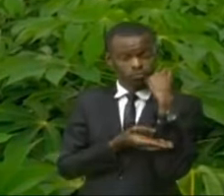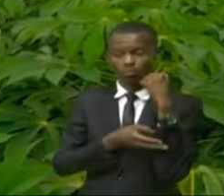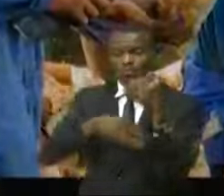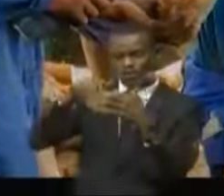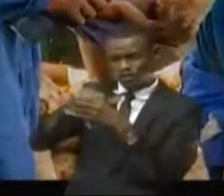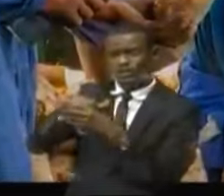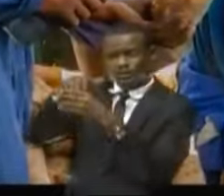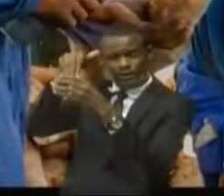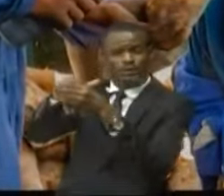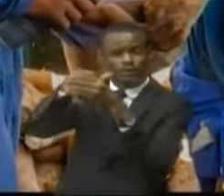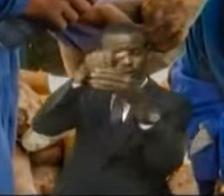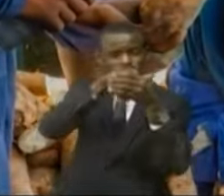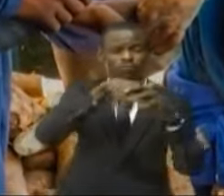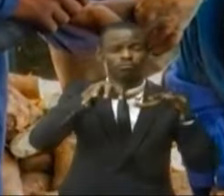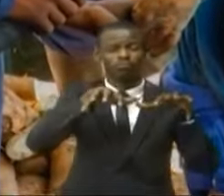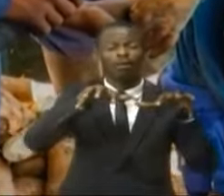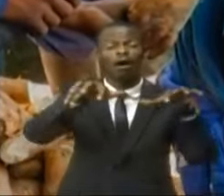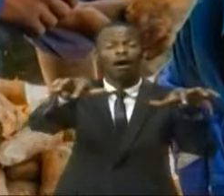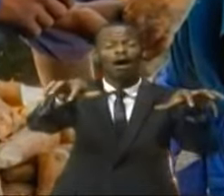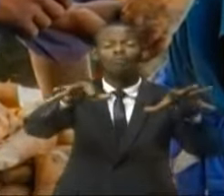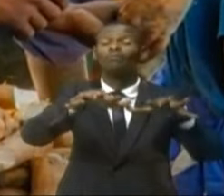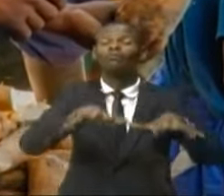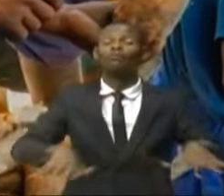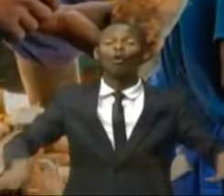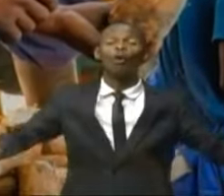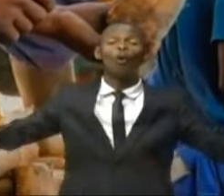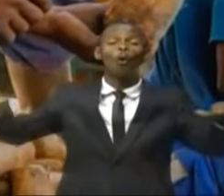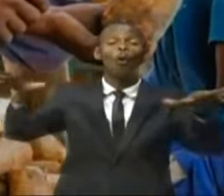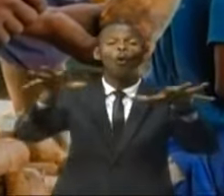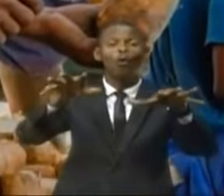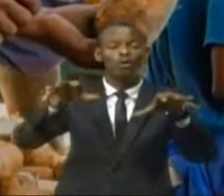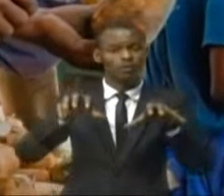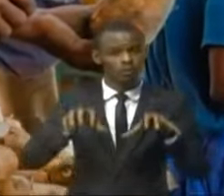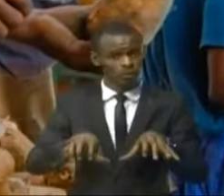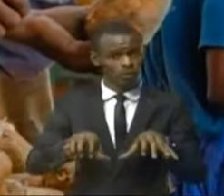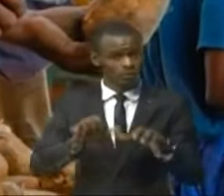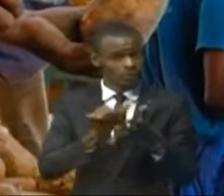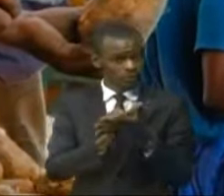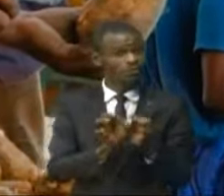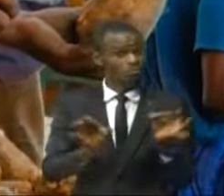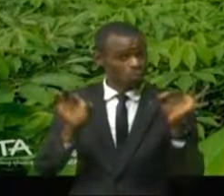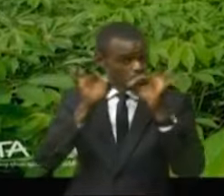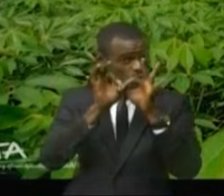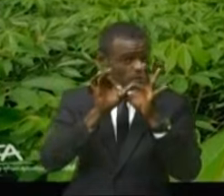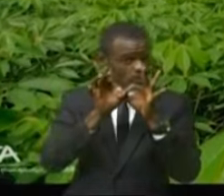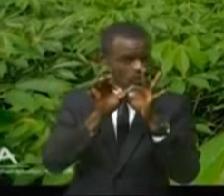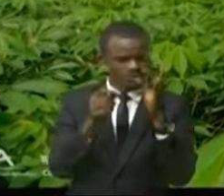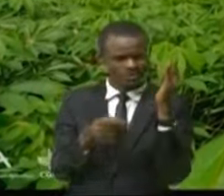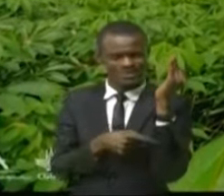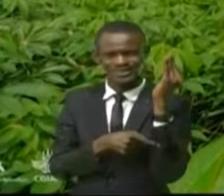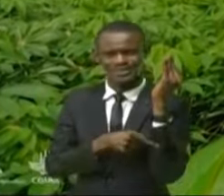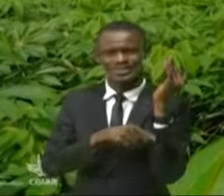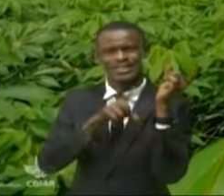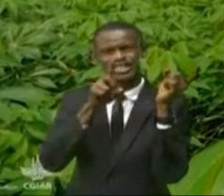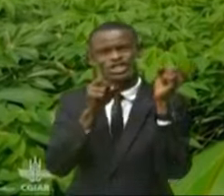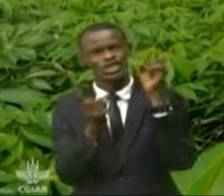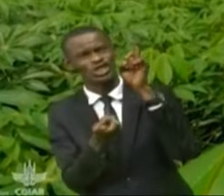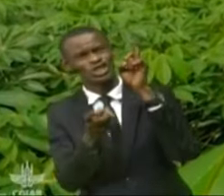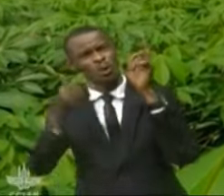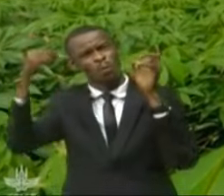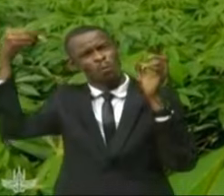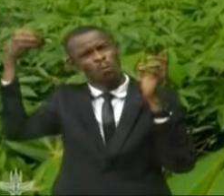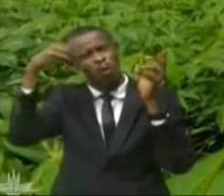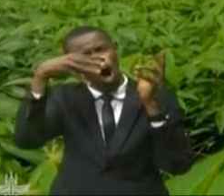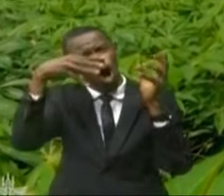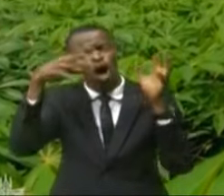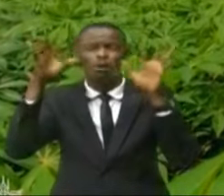une culture essentielle à la sécurité alimentaire, en raison de sa résilience au changement climatique, aux températures élevées et